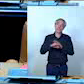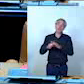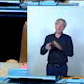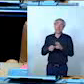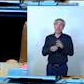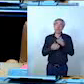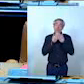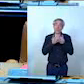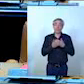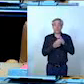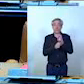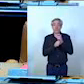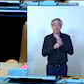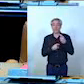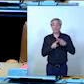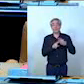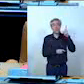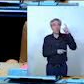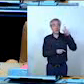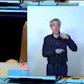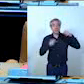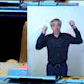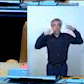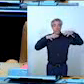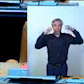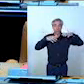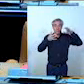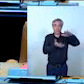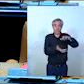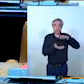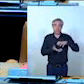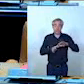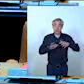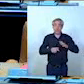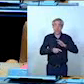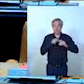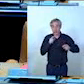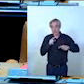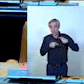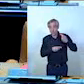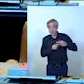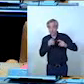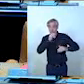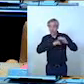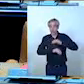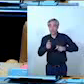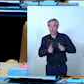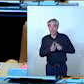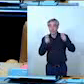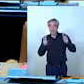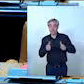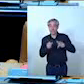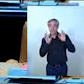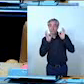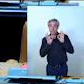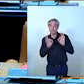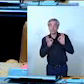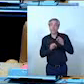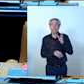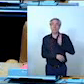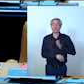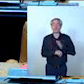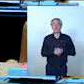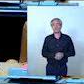et la réutilisation des eaux pluviales, notamment, et inscrira cette dimension dans ses programmes du bâtiment frugal bordelais.